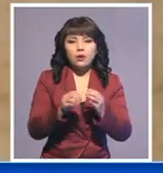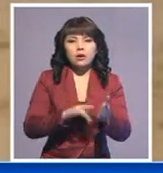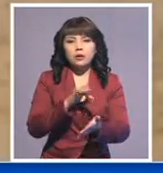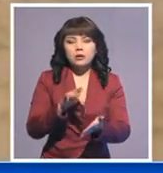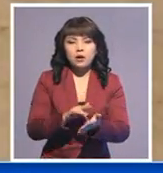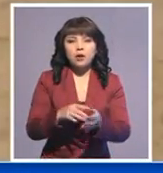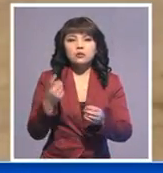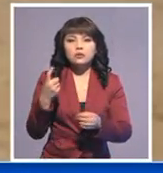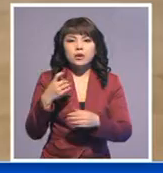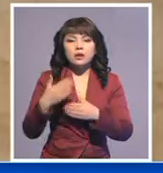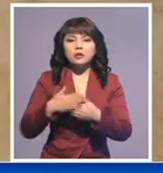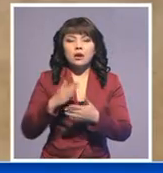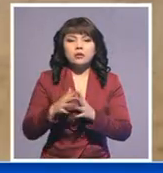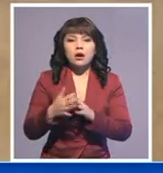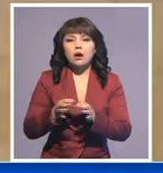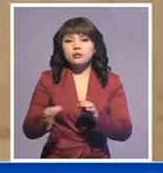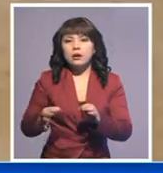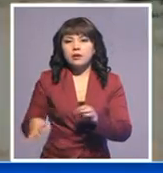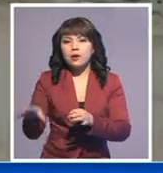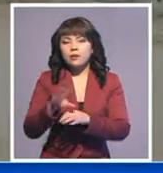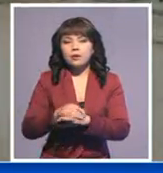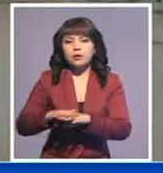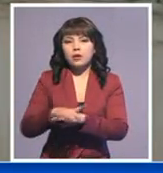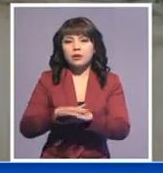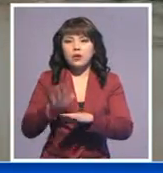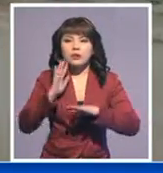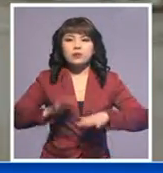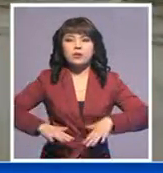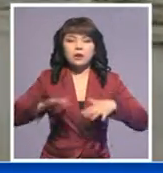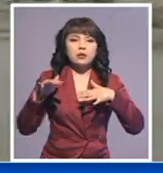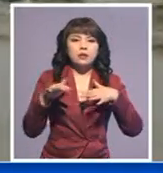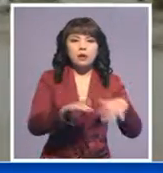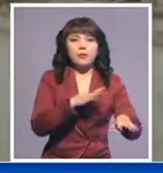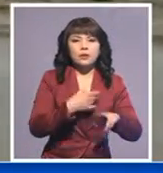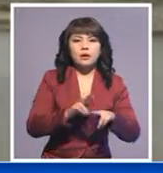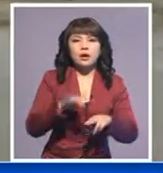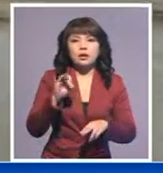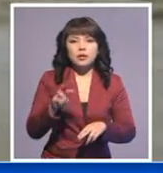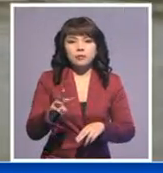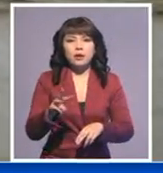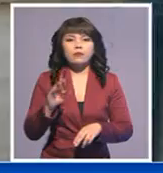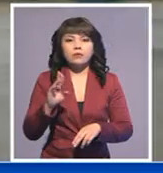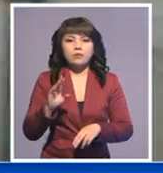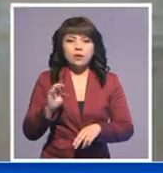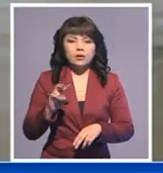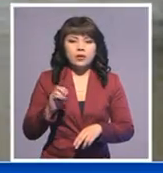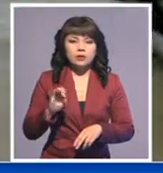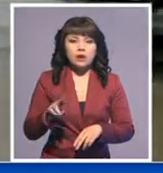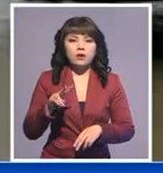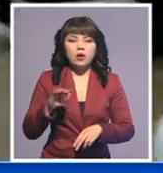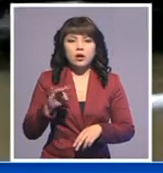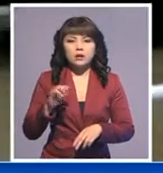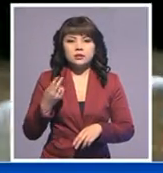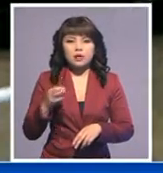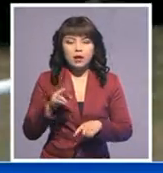ауылды топан жайлаған. Мыңдаған адам үйлерін тастап, уақытша пана іздеуге мәжбүр. Ал Римде, Венецияда, Флоренцияда жолдар жабылып,